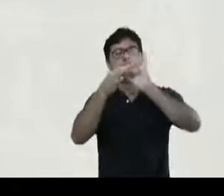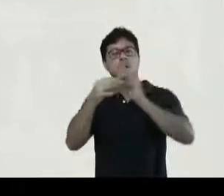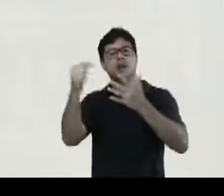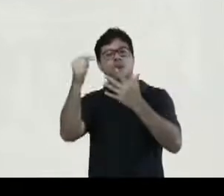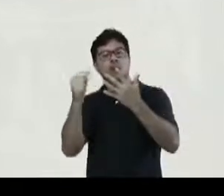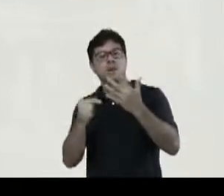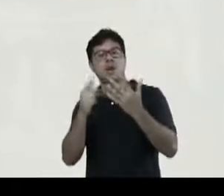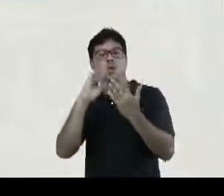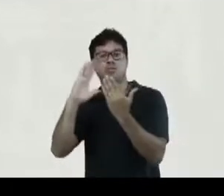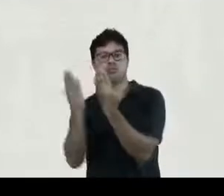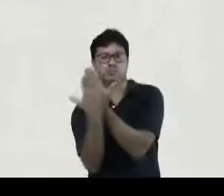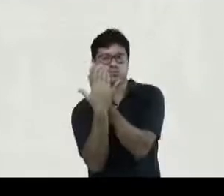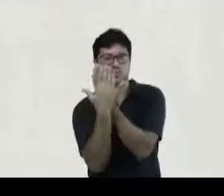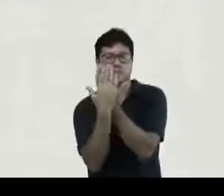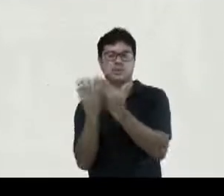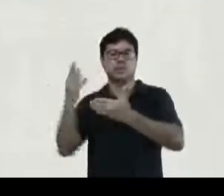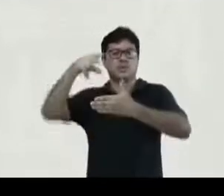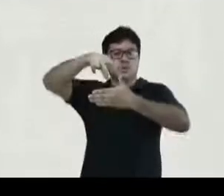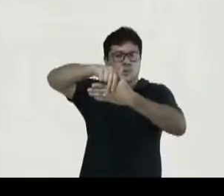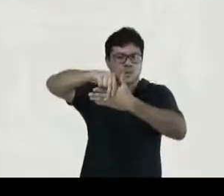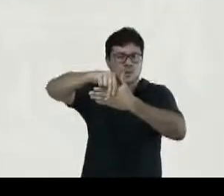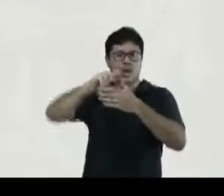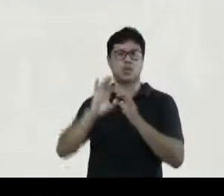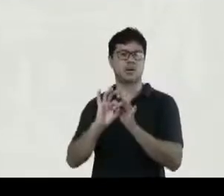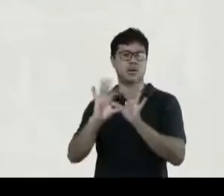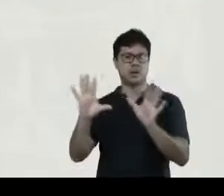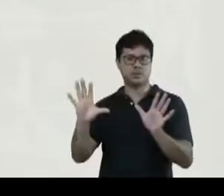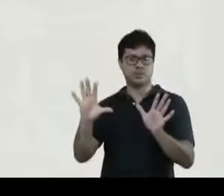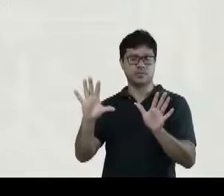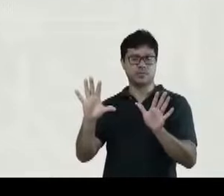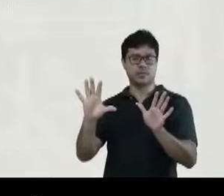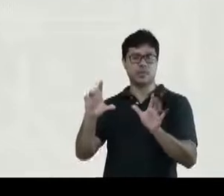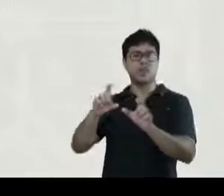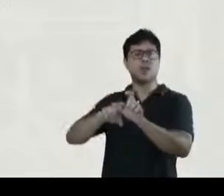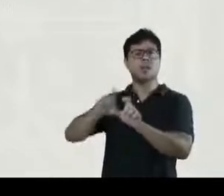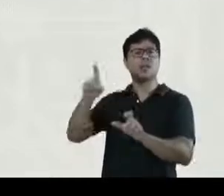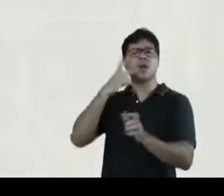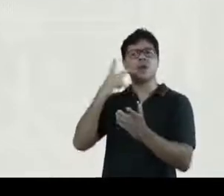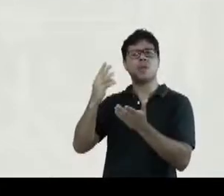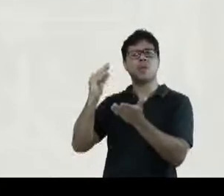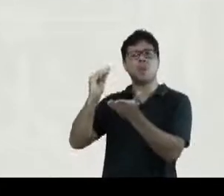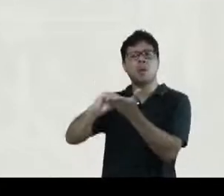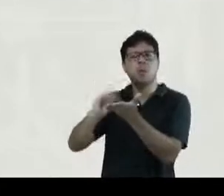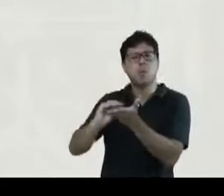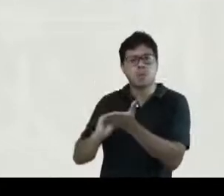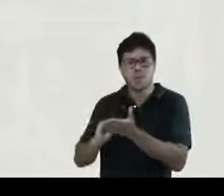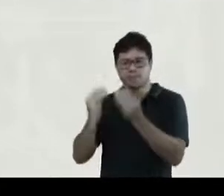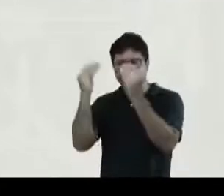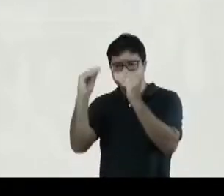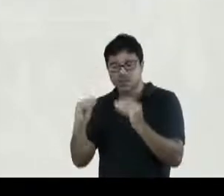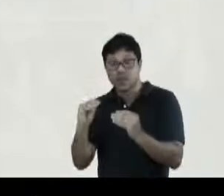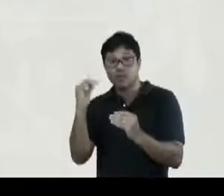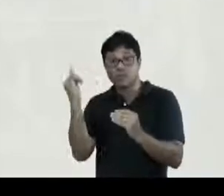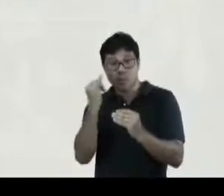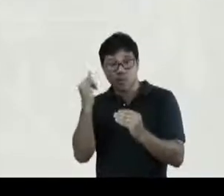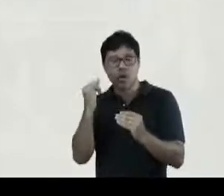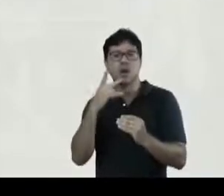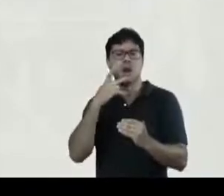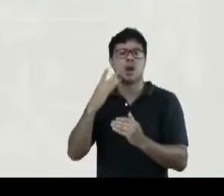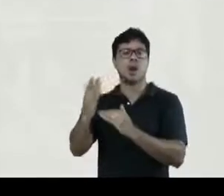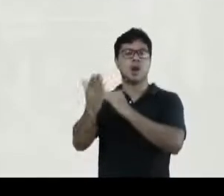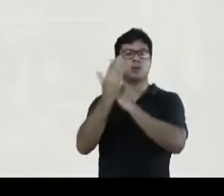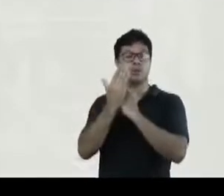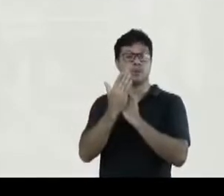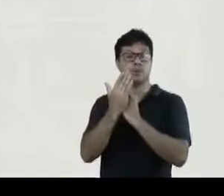gesetzt. Normdaten tragen nicht nur, wie ihr Name schon sagt, zu einer semantischen Normierung, das